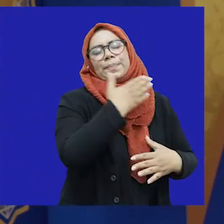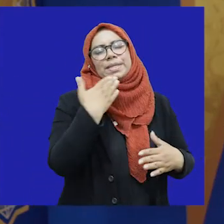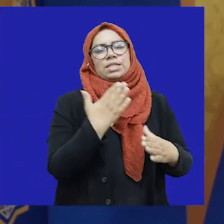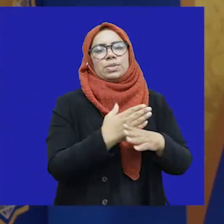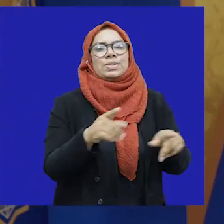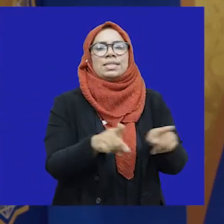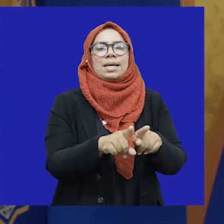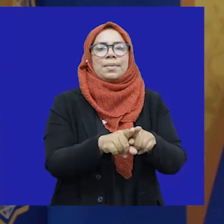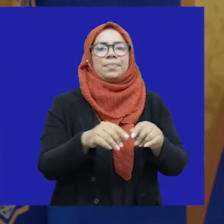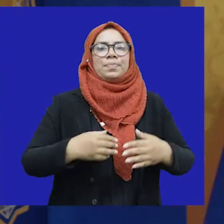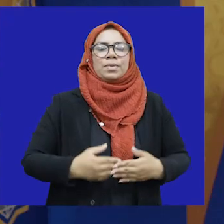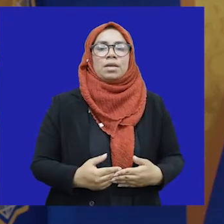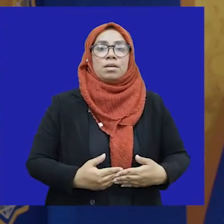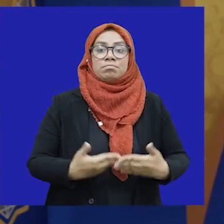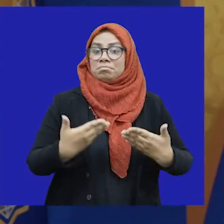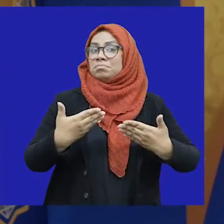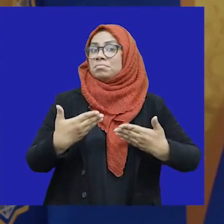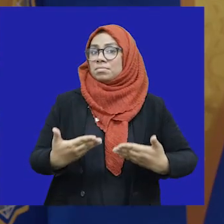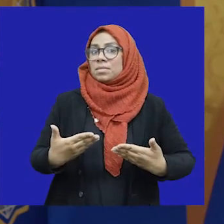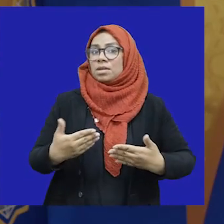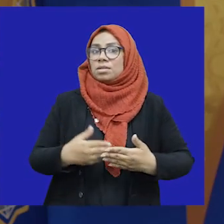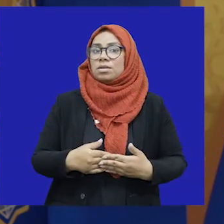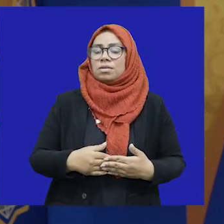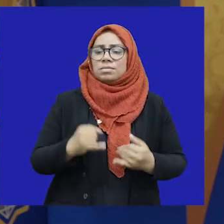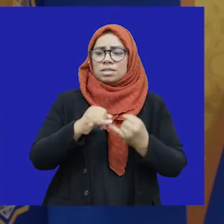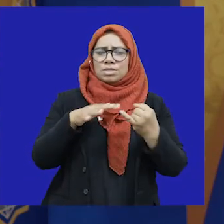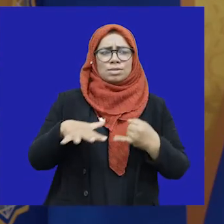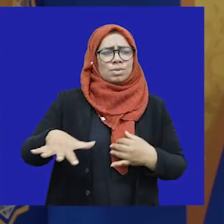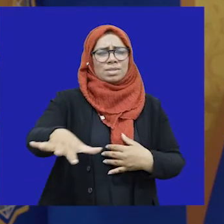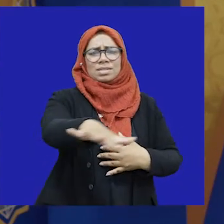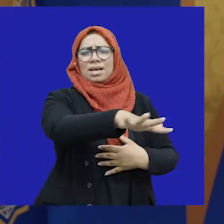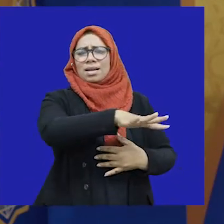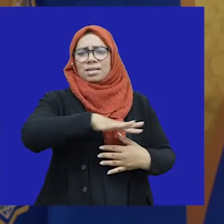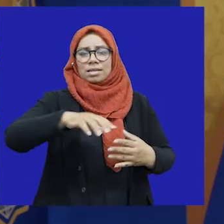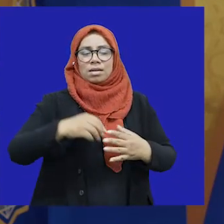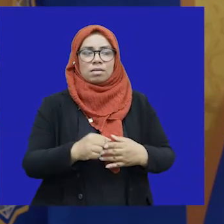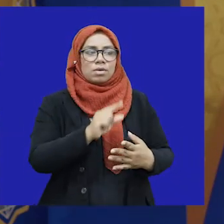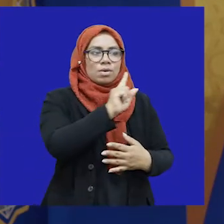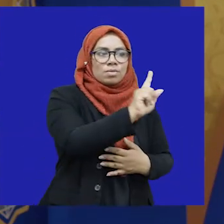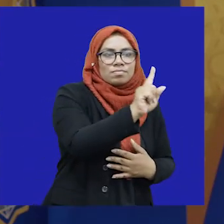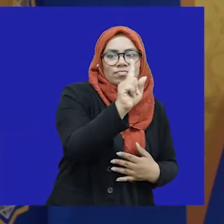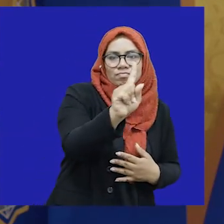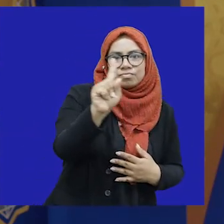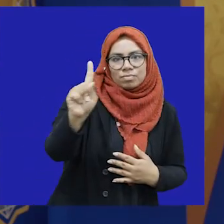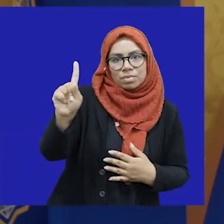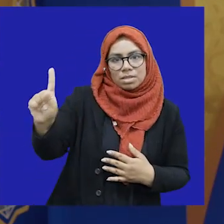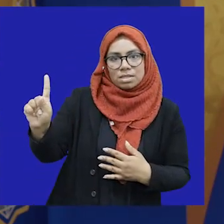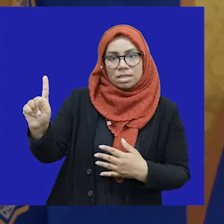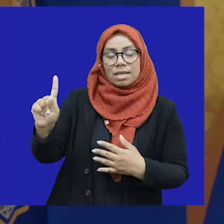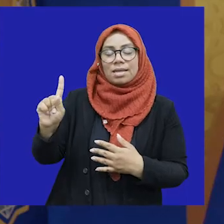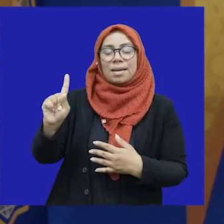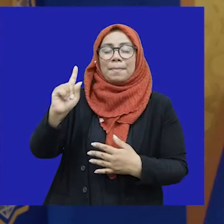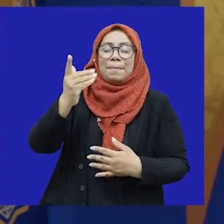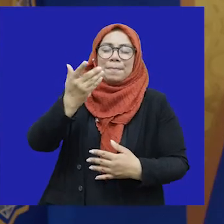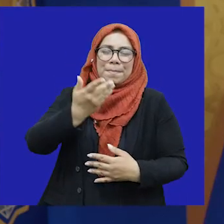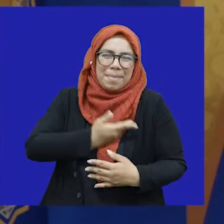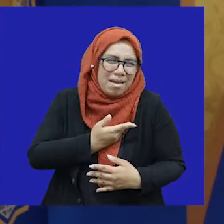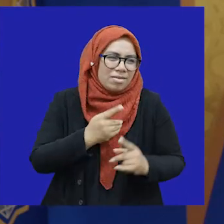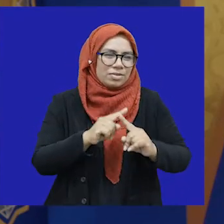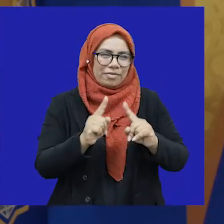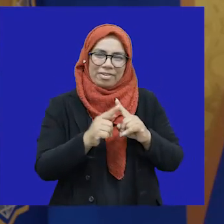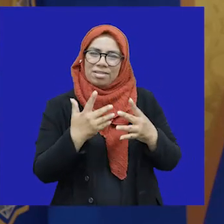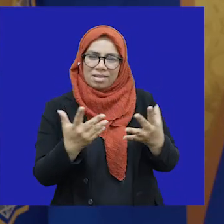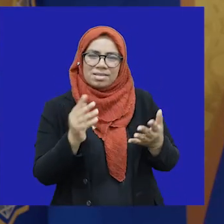and for those in debt, وَفِي سَبِيلِ اللَّهِ, and for the cause of Allah, وَابْنِ السَّبِيلِ, and for